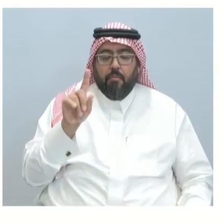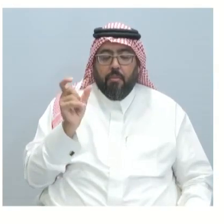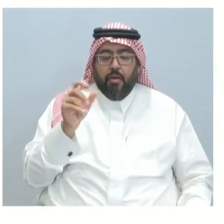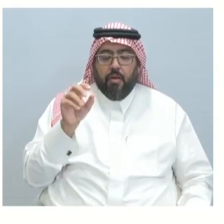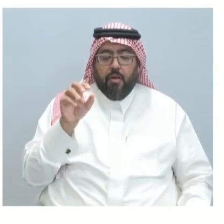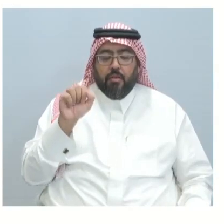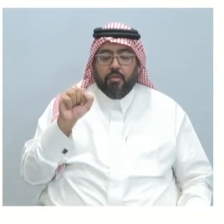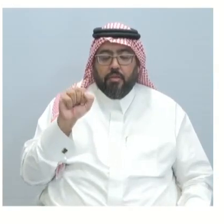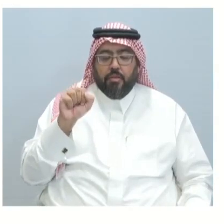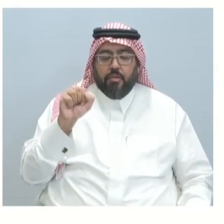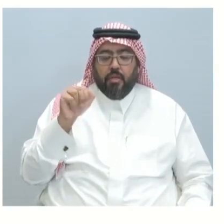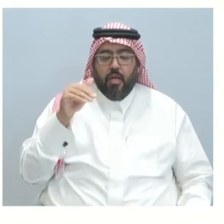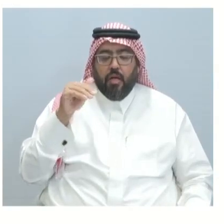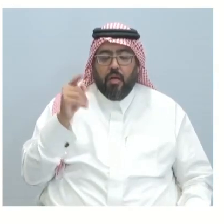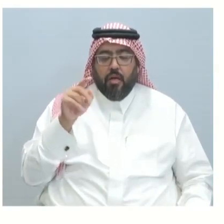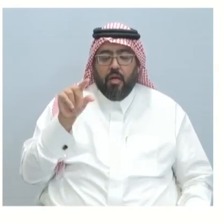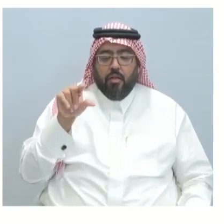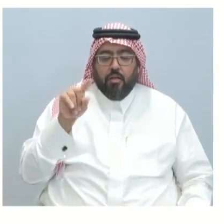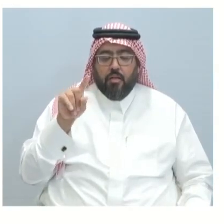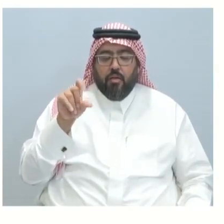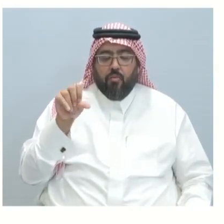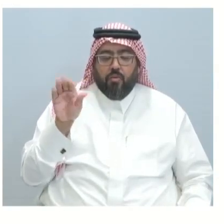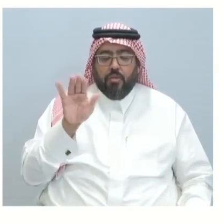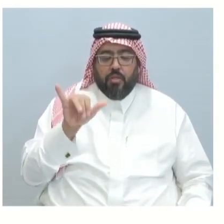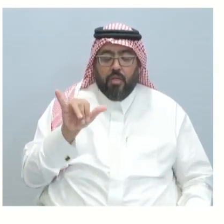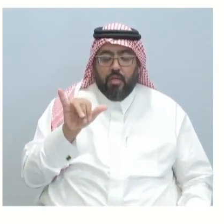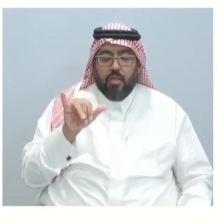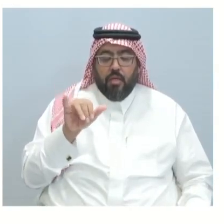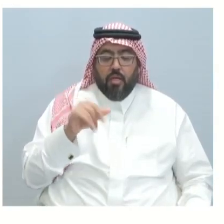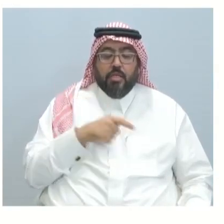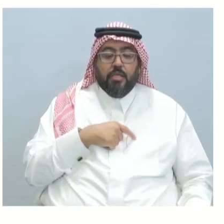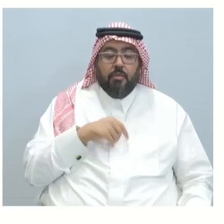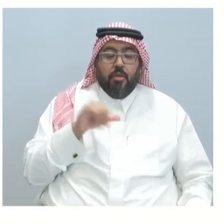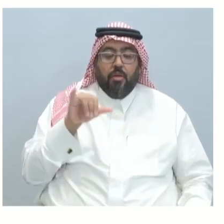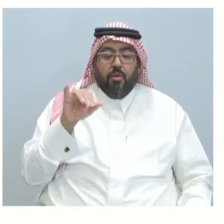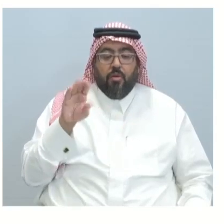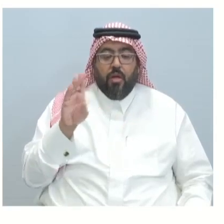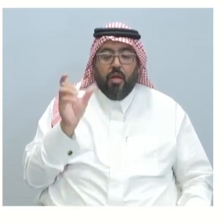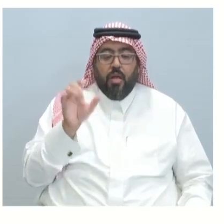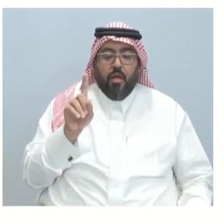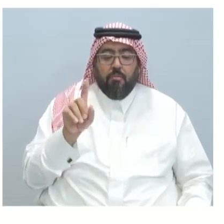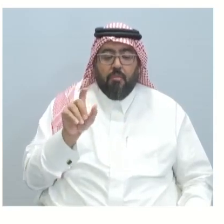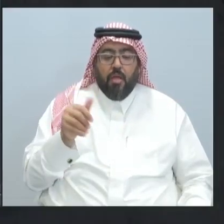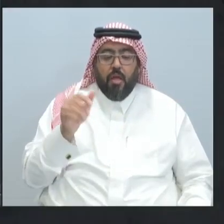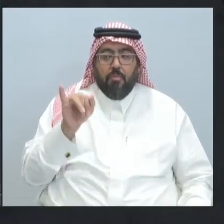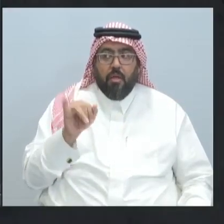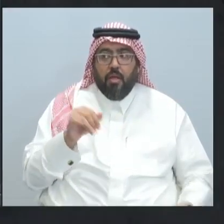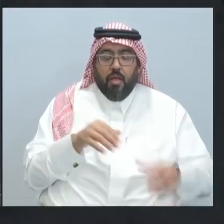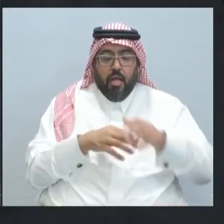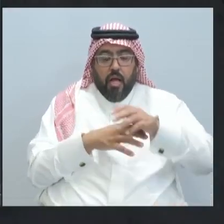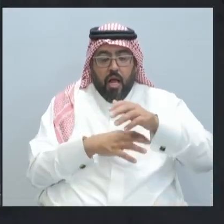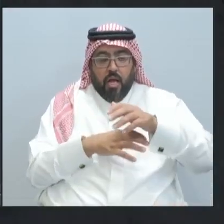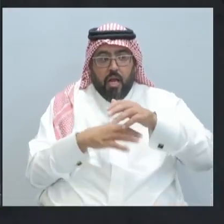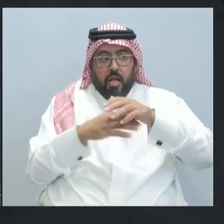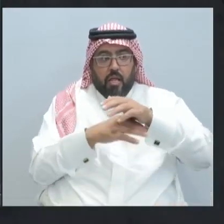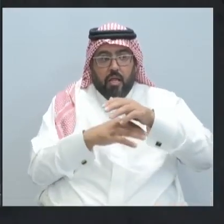له كان يحملها وهو صغير حينما كان يرع الغنم كان يحمل في جيبه في كمه